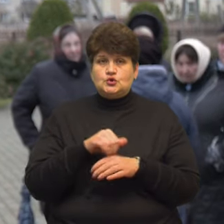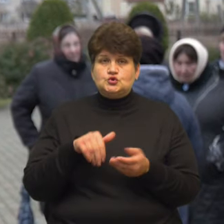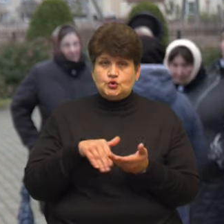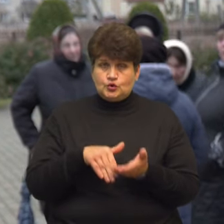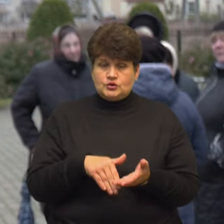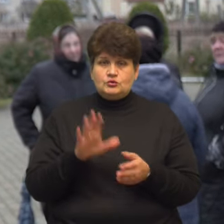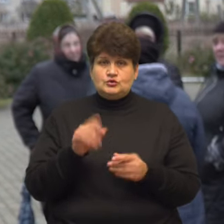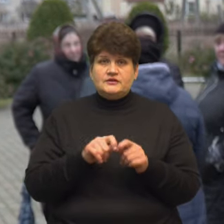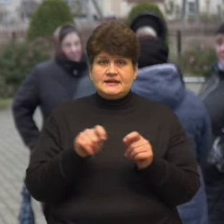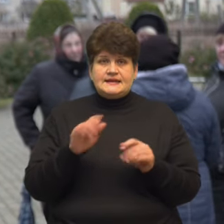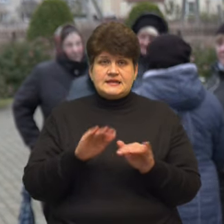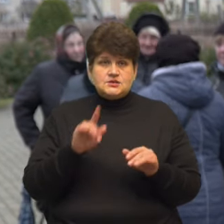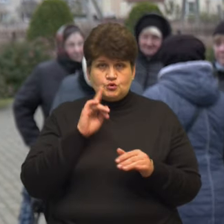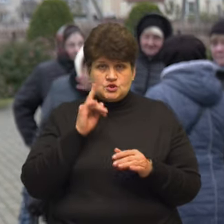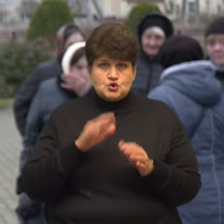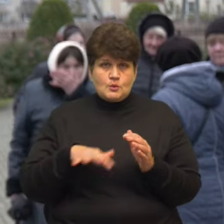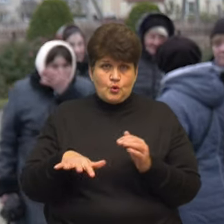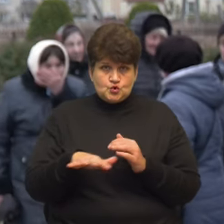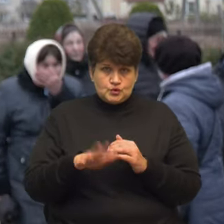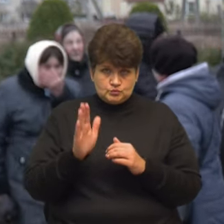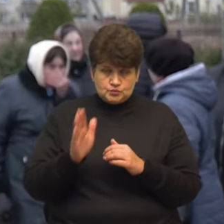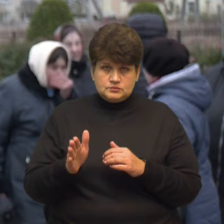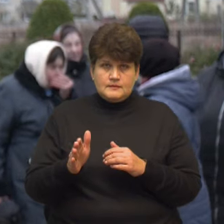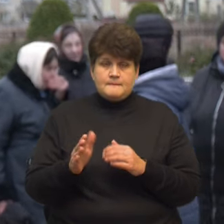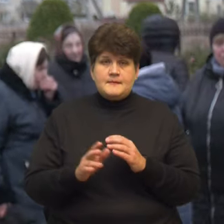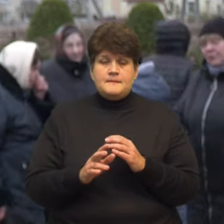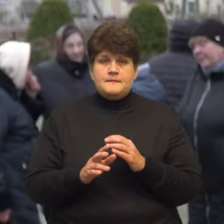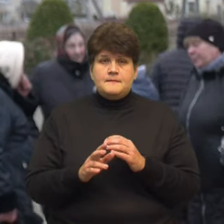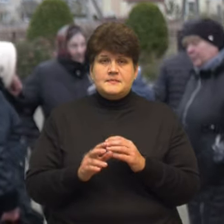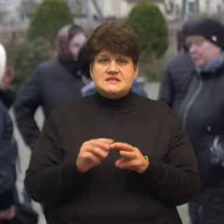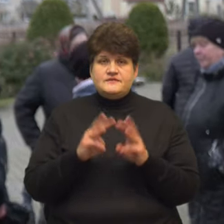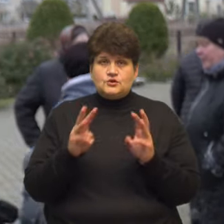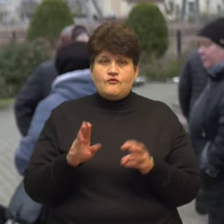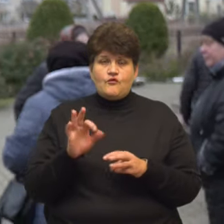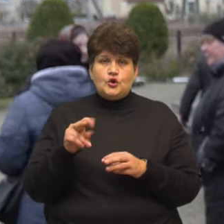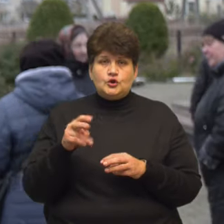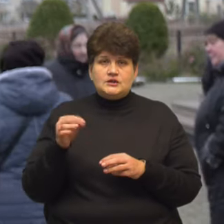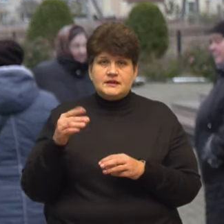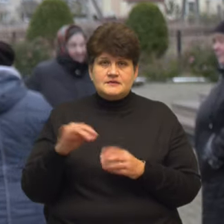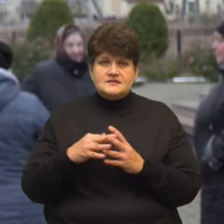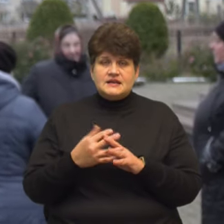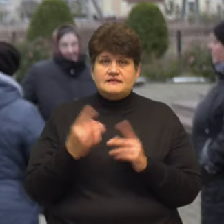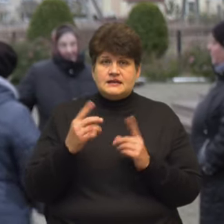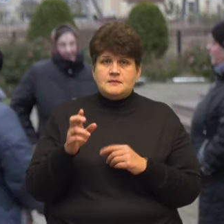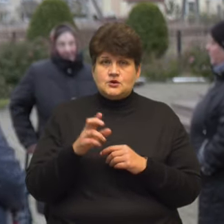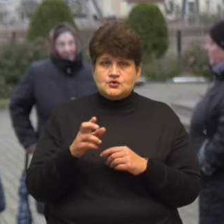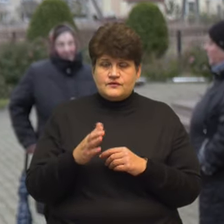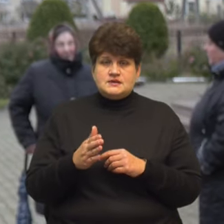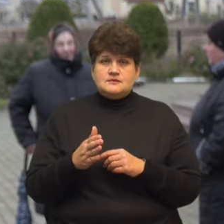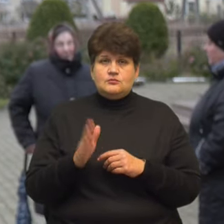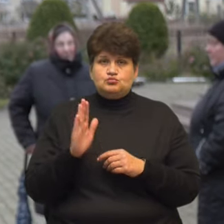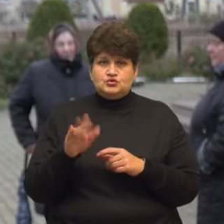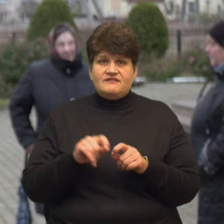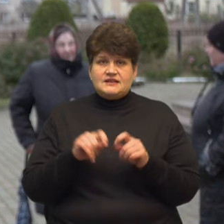молодіжні простори при парафії святого Володимира у селі Велика бризовиця буде